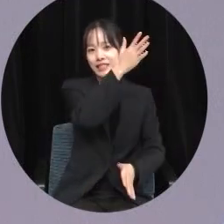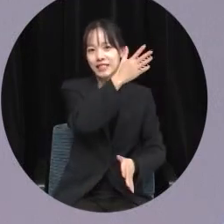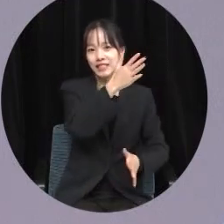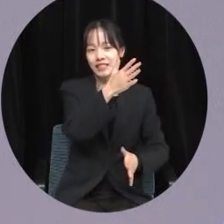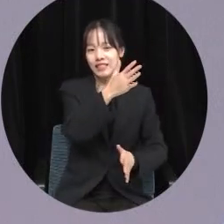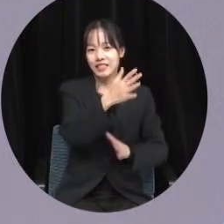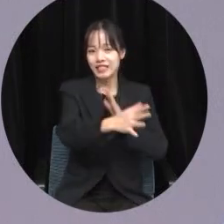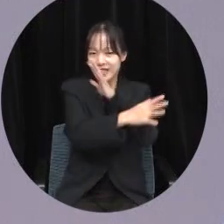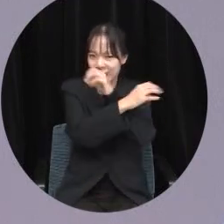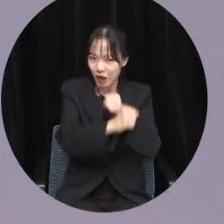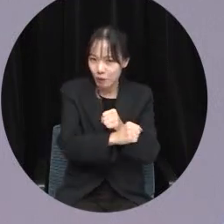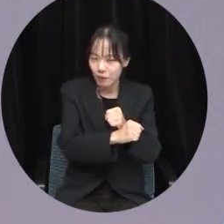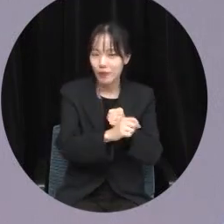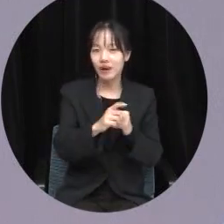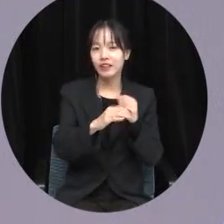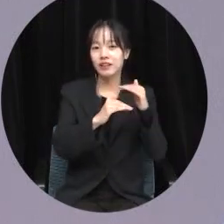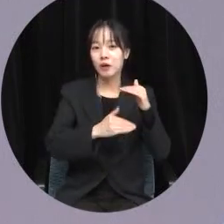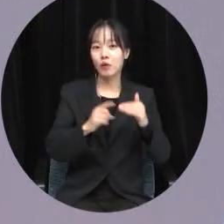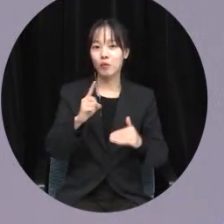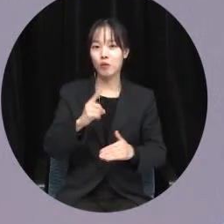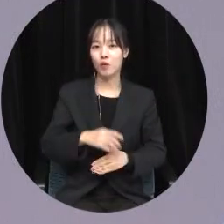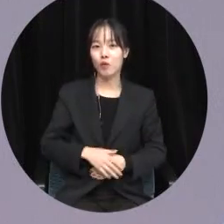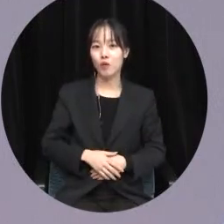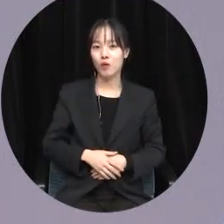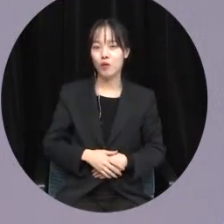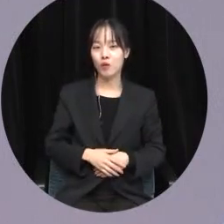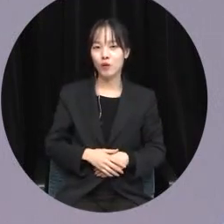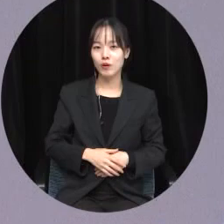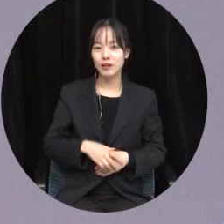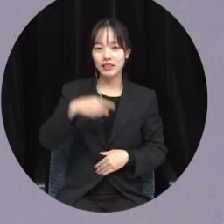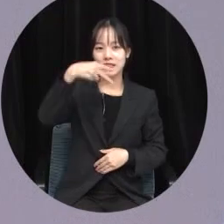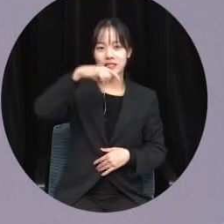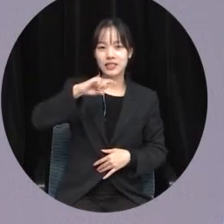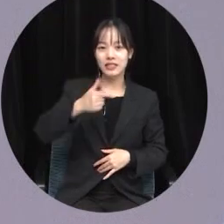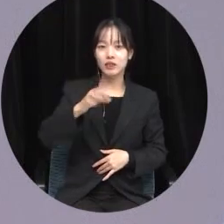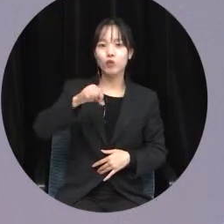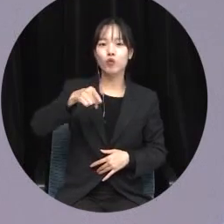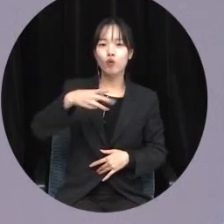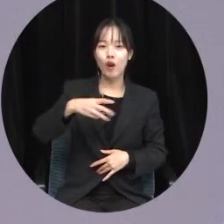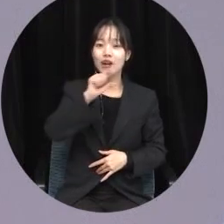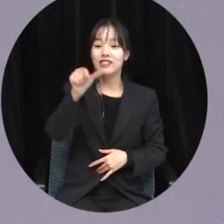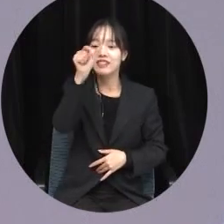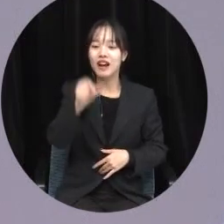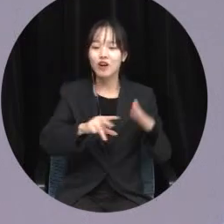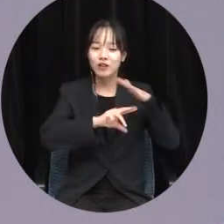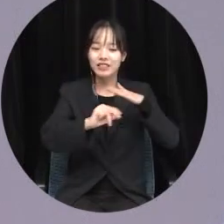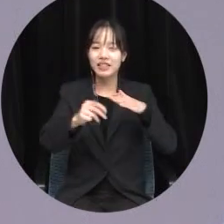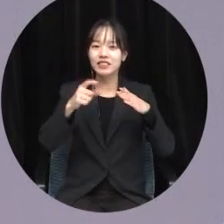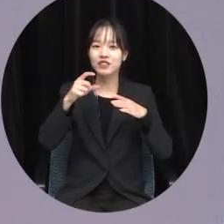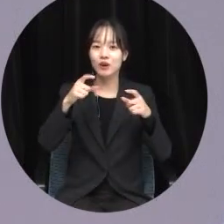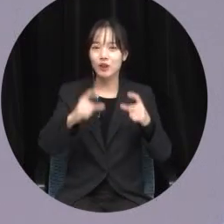지하철 2호선 지선 연장 신월 사거리역 신설이 추진되게 되었습니다.